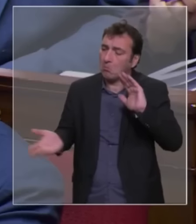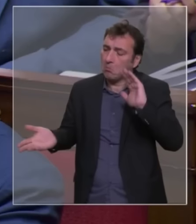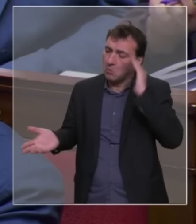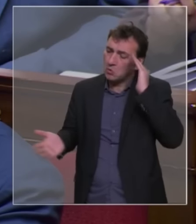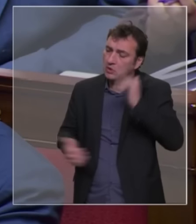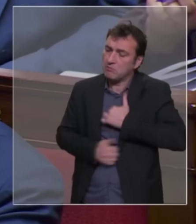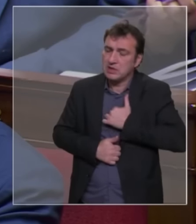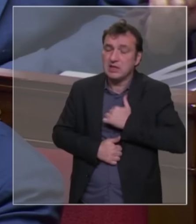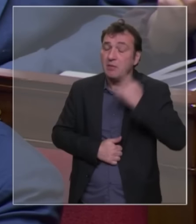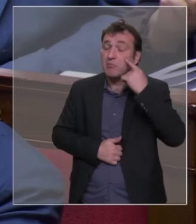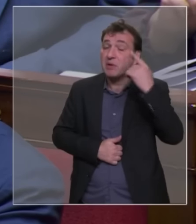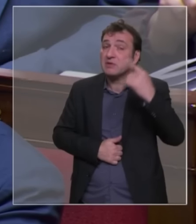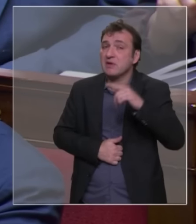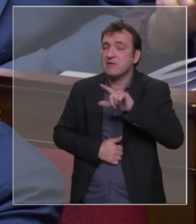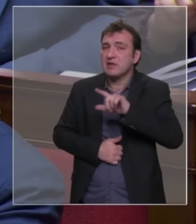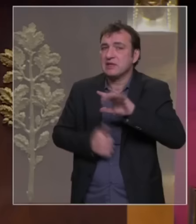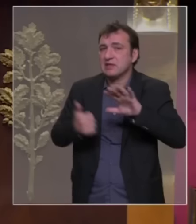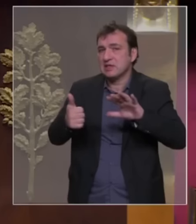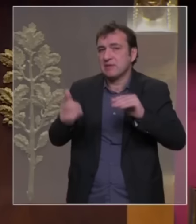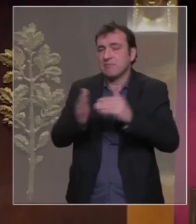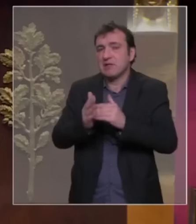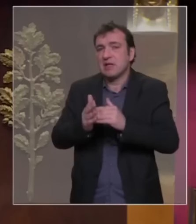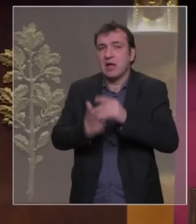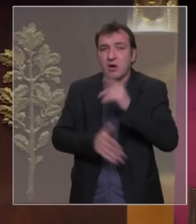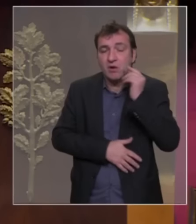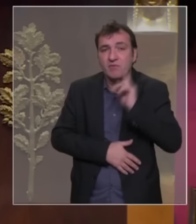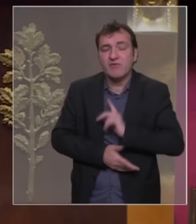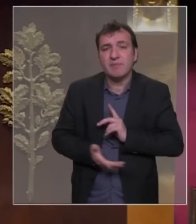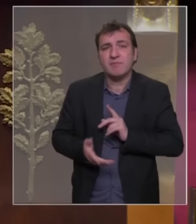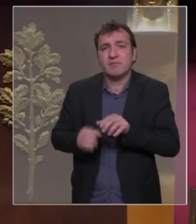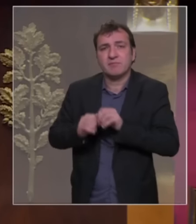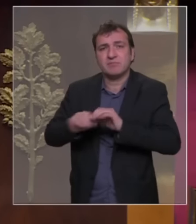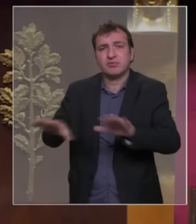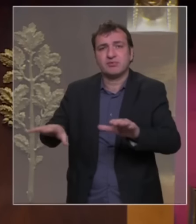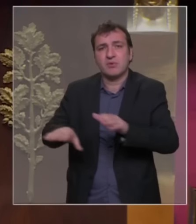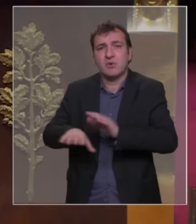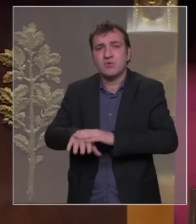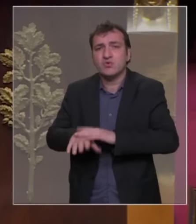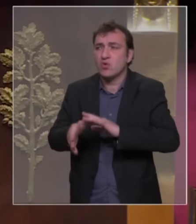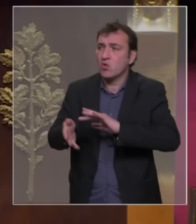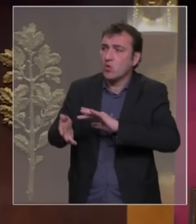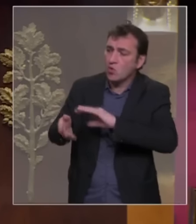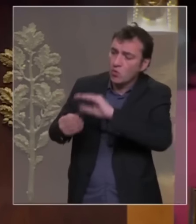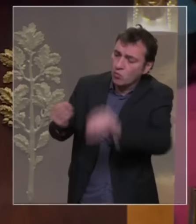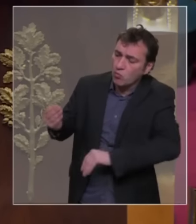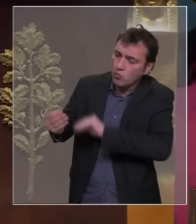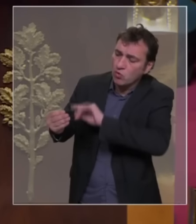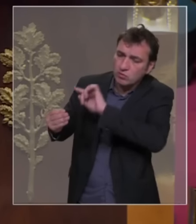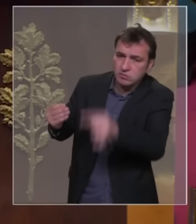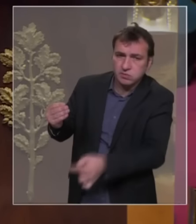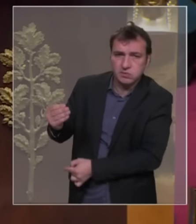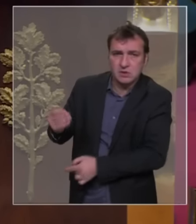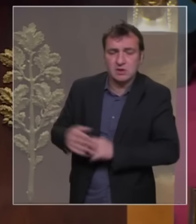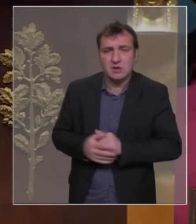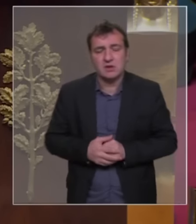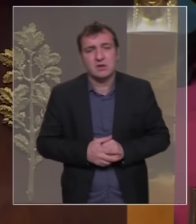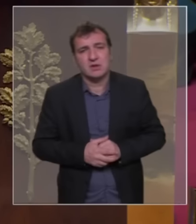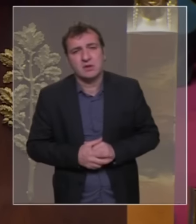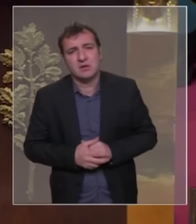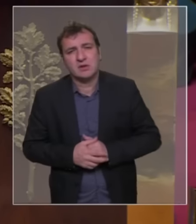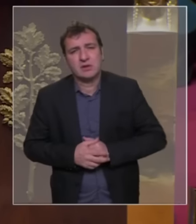aux 26 000 hommes et femmes déployés sur tous les théâtres d'opération. Et